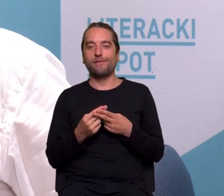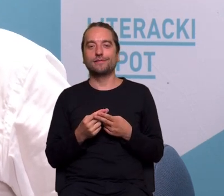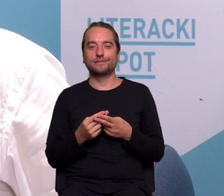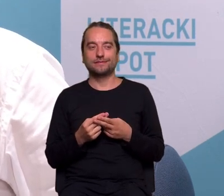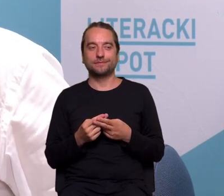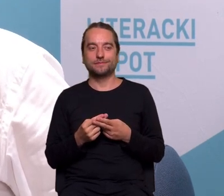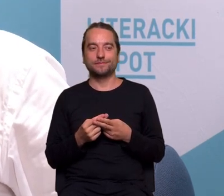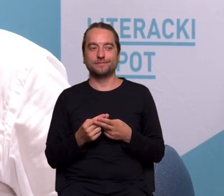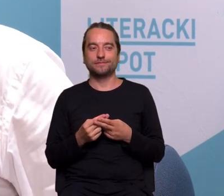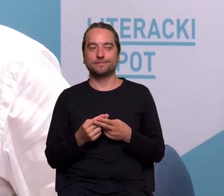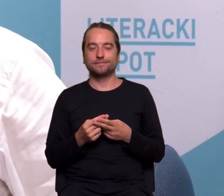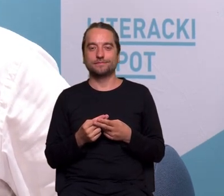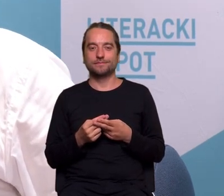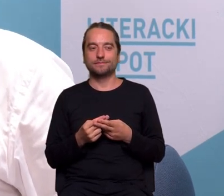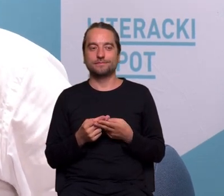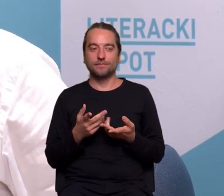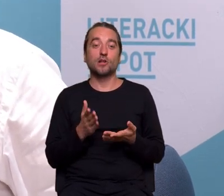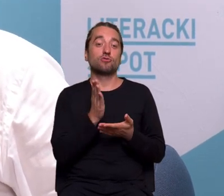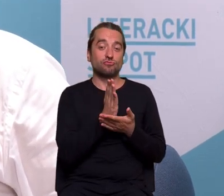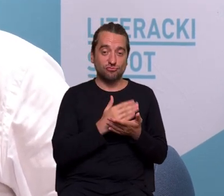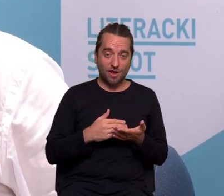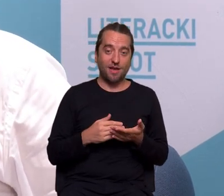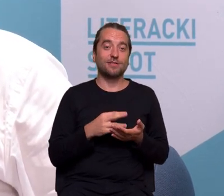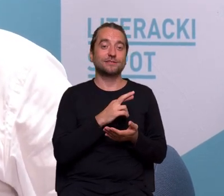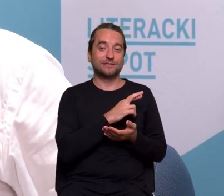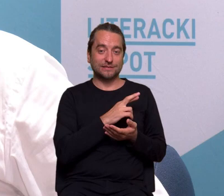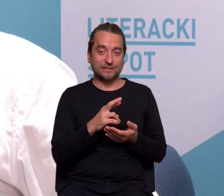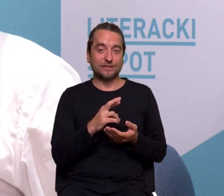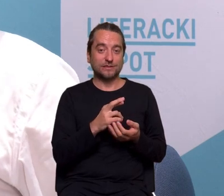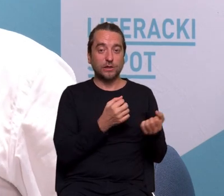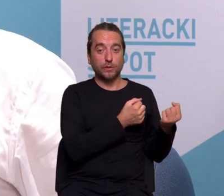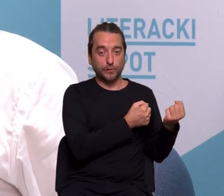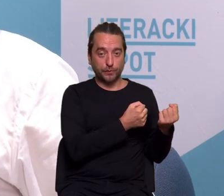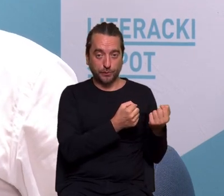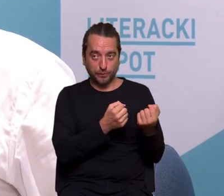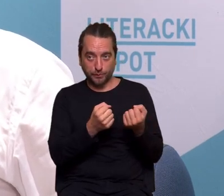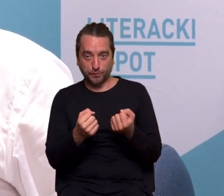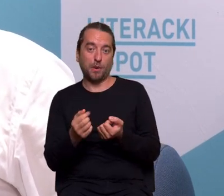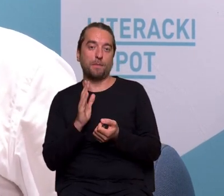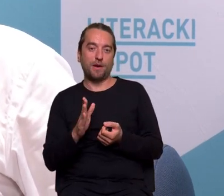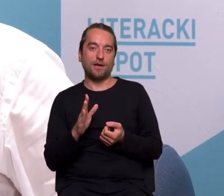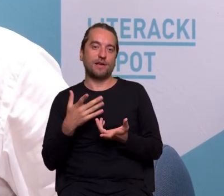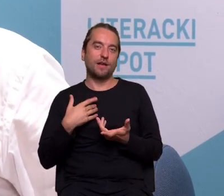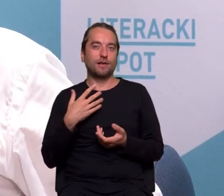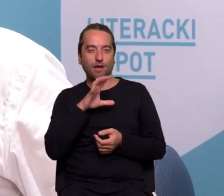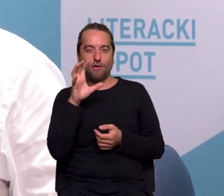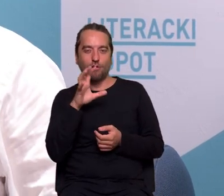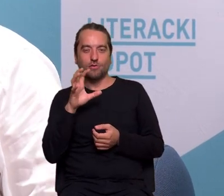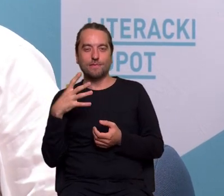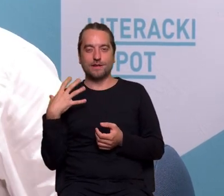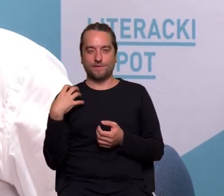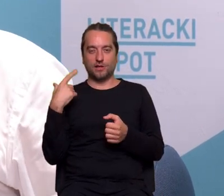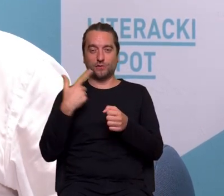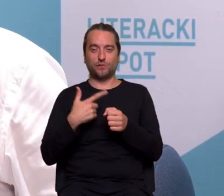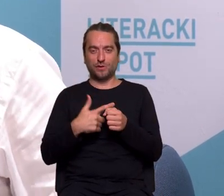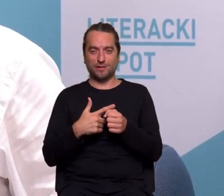rzeczy, no, jakaś tam część zawsze przetrwa, ale jeśli tak XX wiek oglądamy globalnie, to raczej